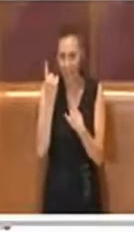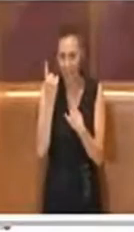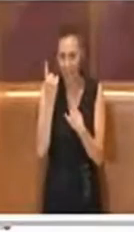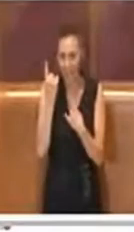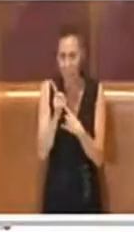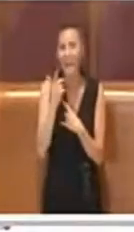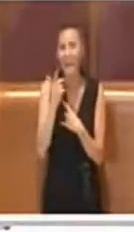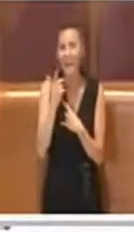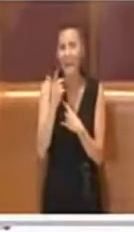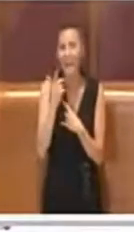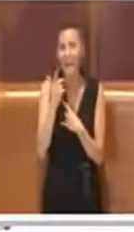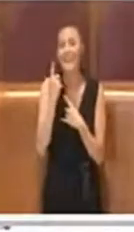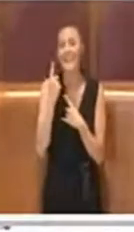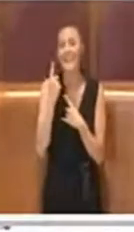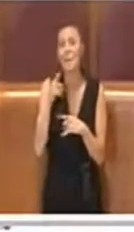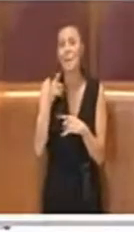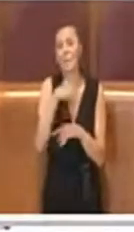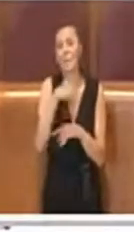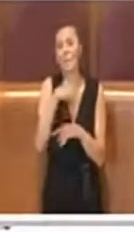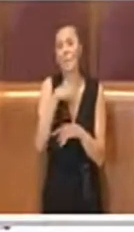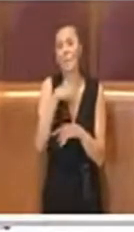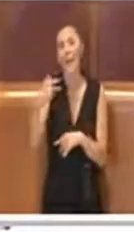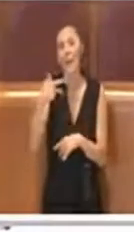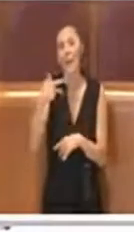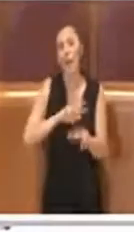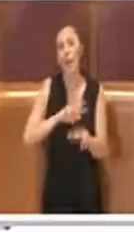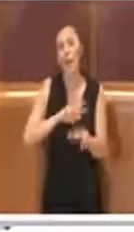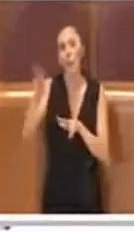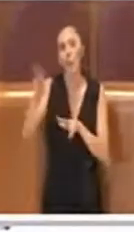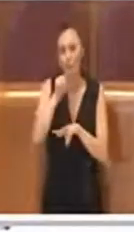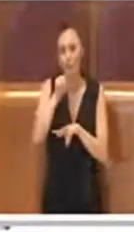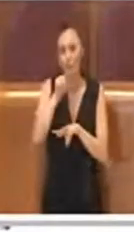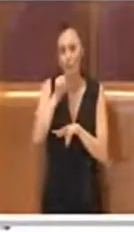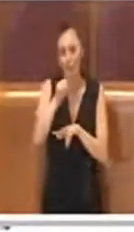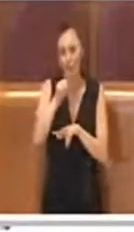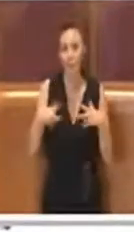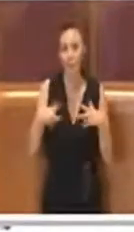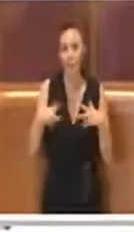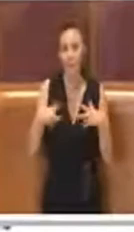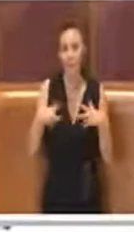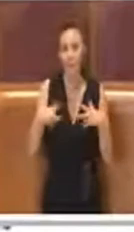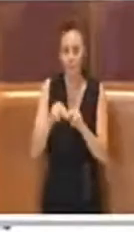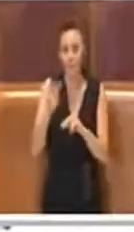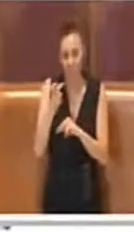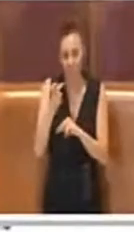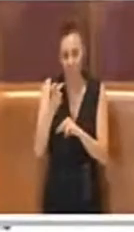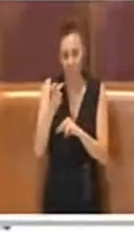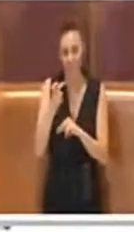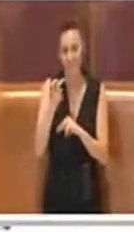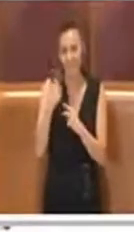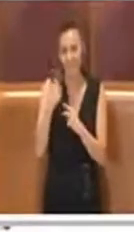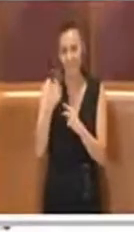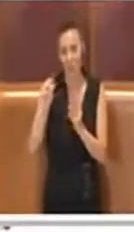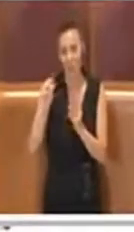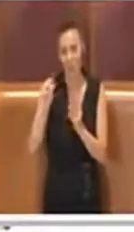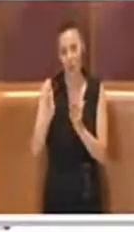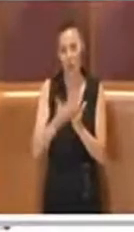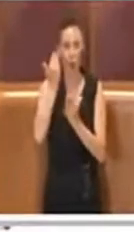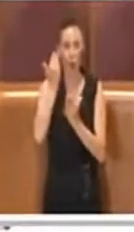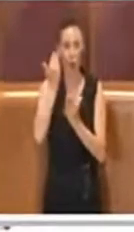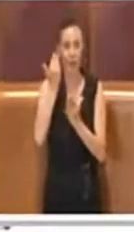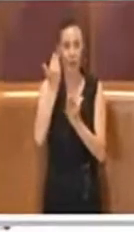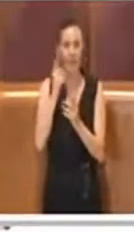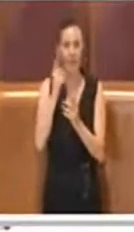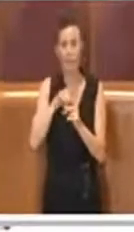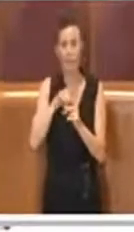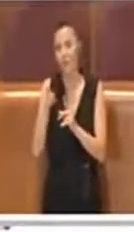cui attuazione è prevista nel piano sociale municipale. E, ripeto, era stato previsto di toglierli e metterli su